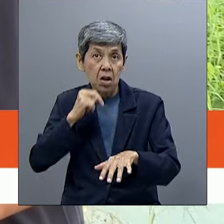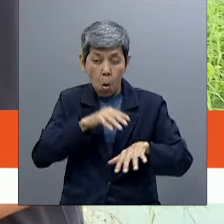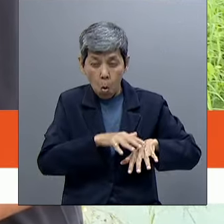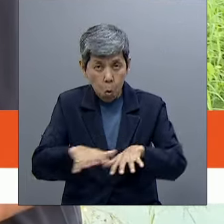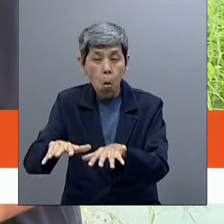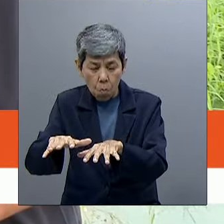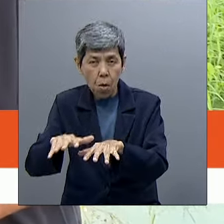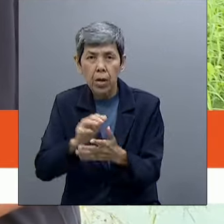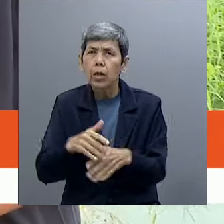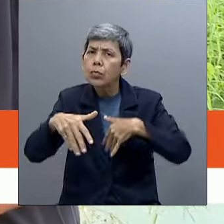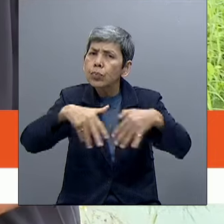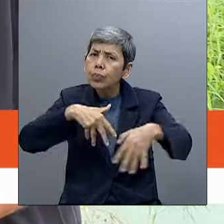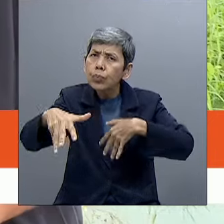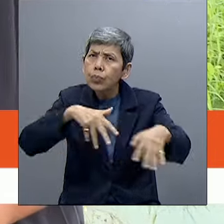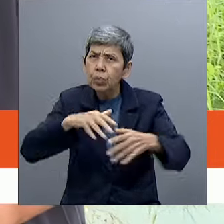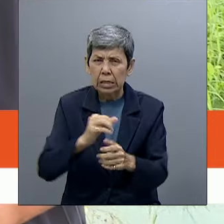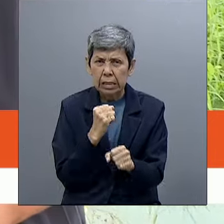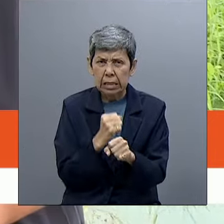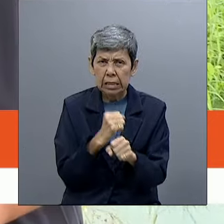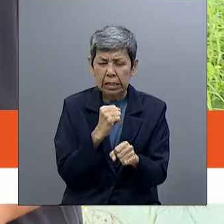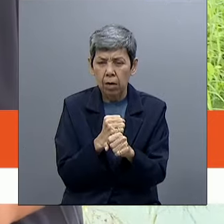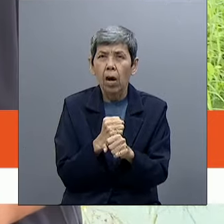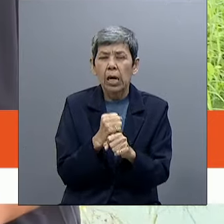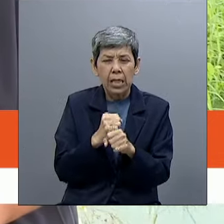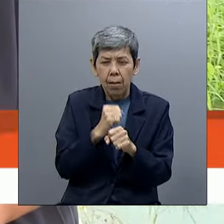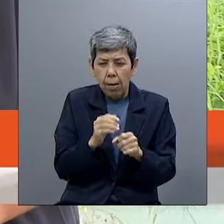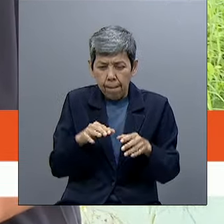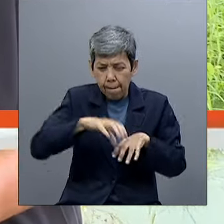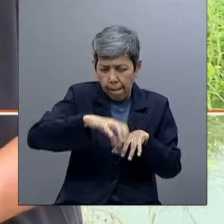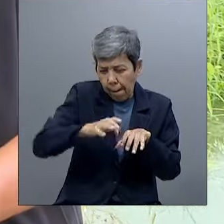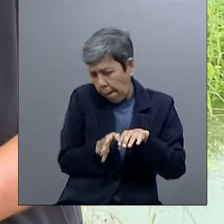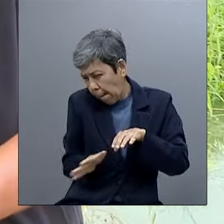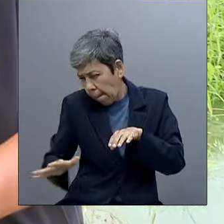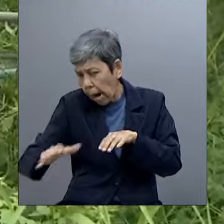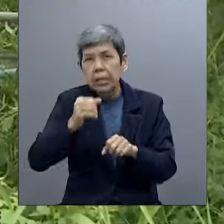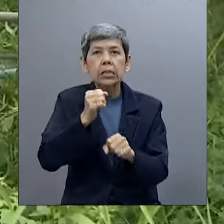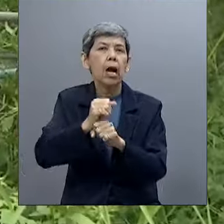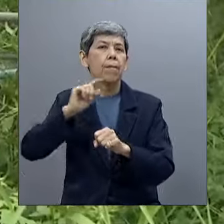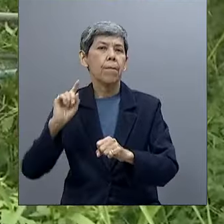กลับทำให้ชาวบ้านนะครับต้องเร่งเบี่ยงเส้นทางน้ำกันในพื้นที่ครับ